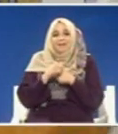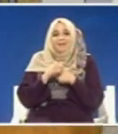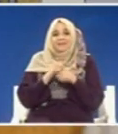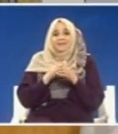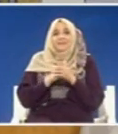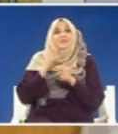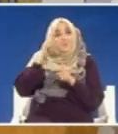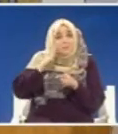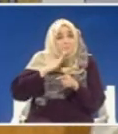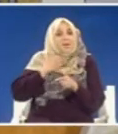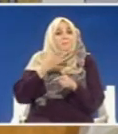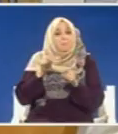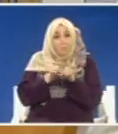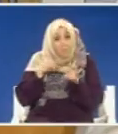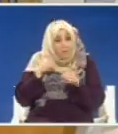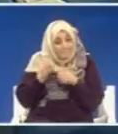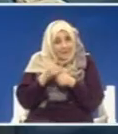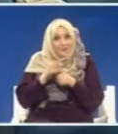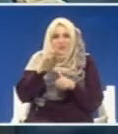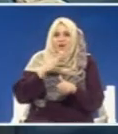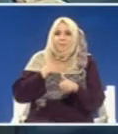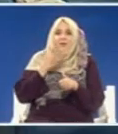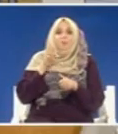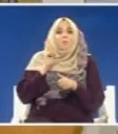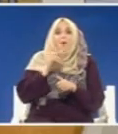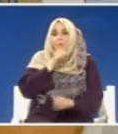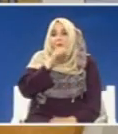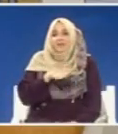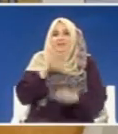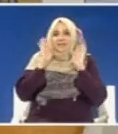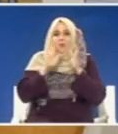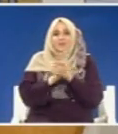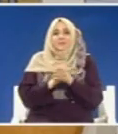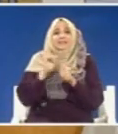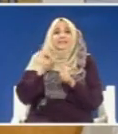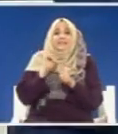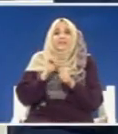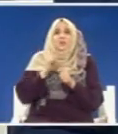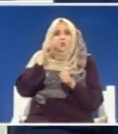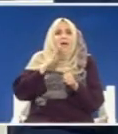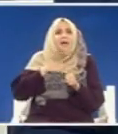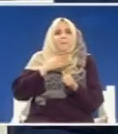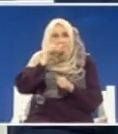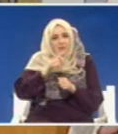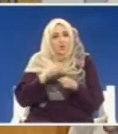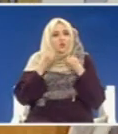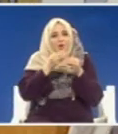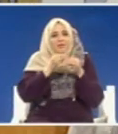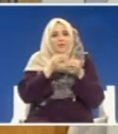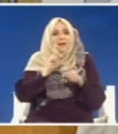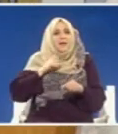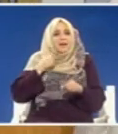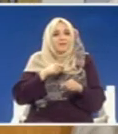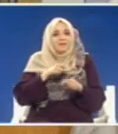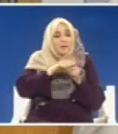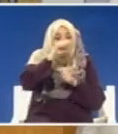فهو أيضا يحبني حتى في مرضي، لأن الرسول عليه الصلاة والسلام قال: إذا أحب الله عبدا ابتلاه. الله،